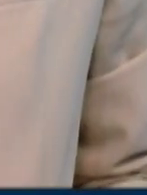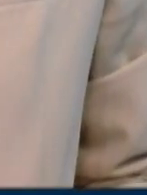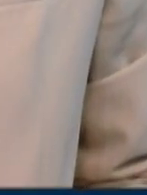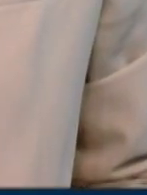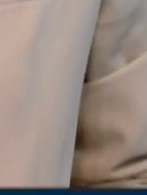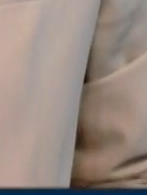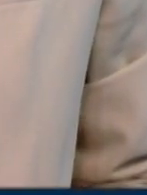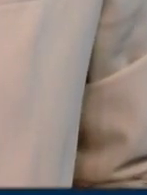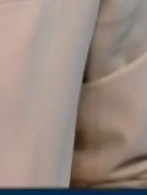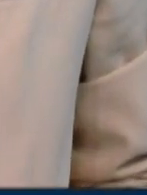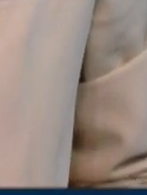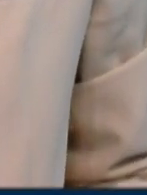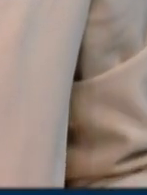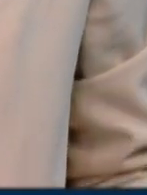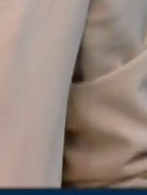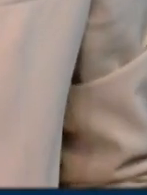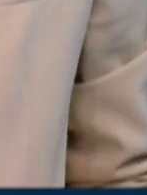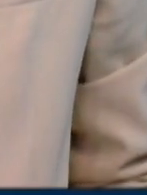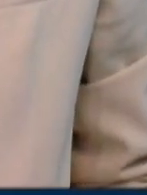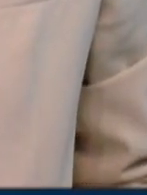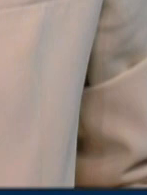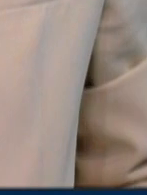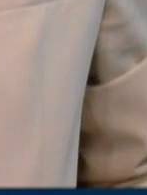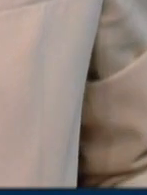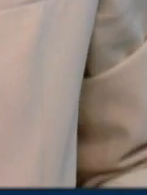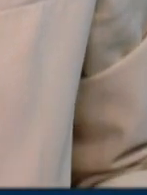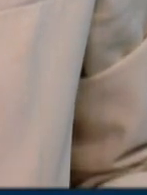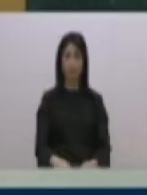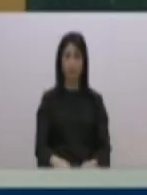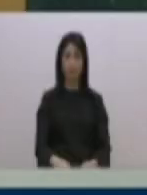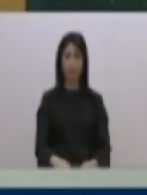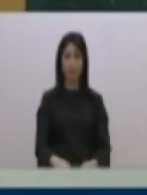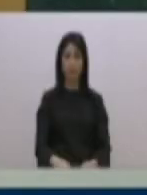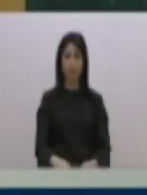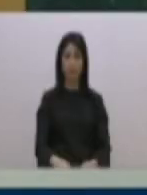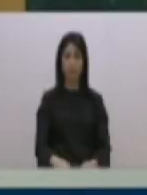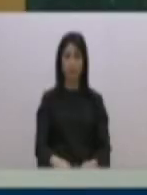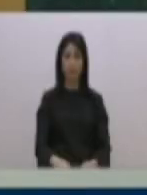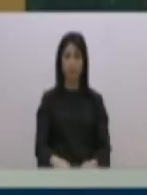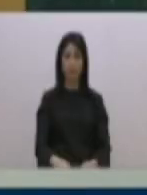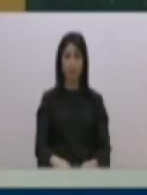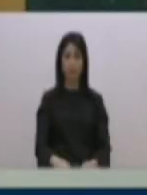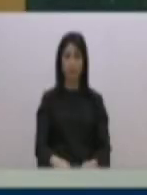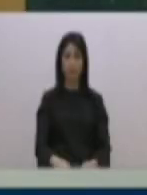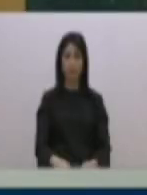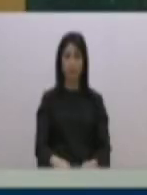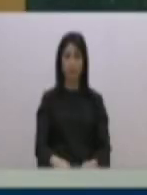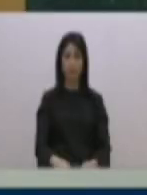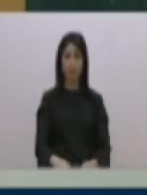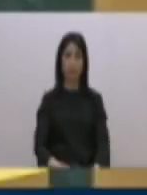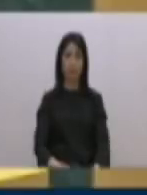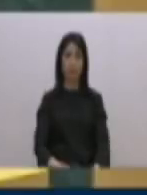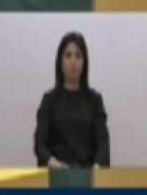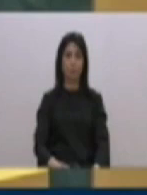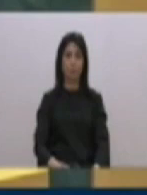mokhsenebis shemdeg Zurab Azarashvilis deputatebi morigi 1 saatis garmavlobashi usvamdnan kitkhvebs deputatebis interesis sagani iqo rogorc